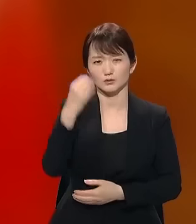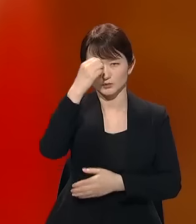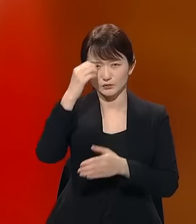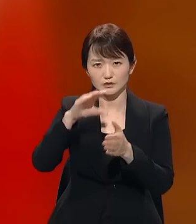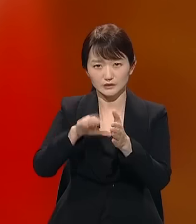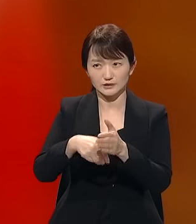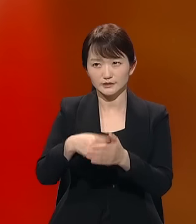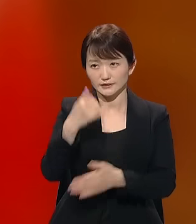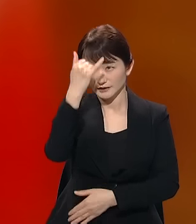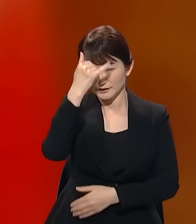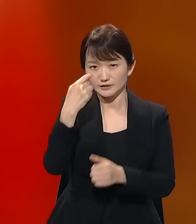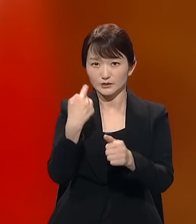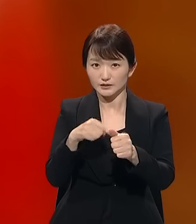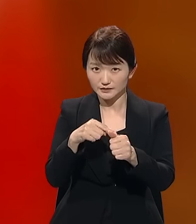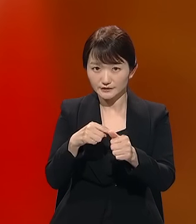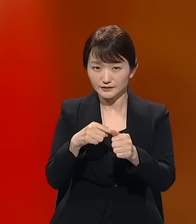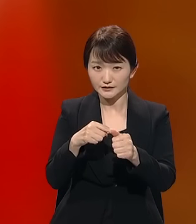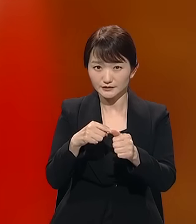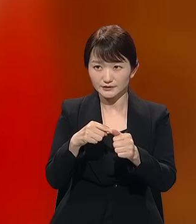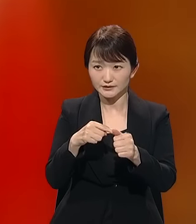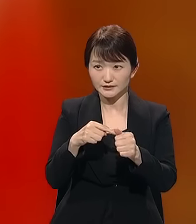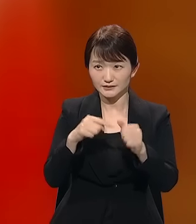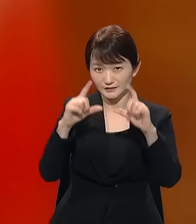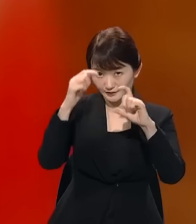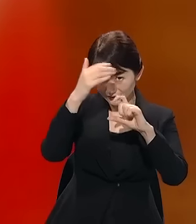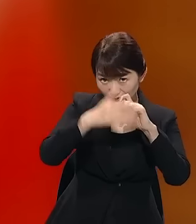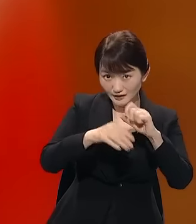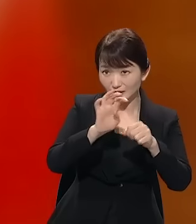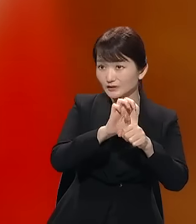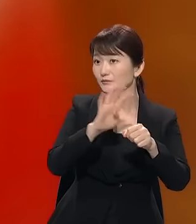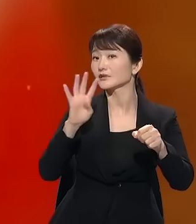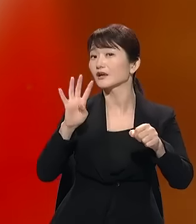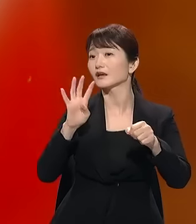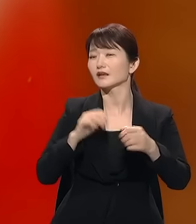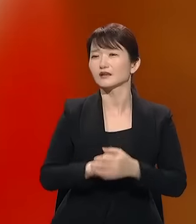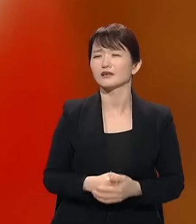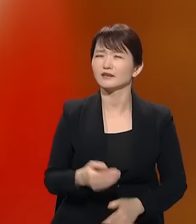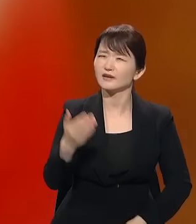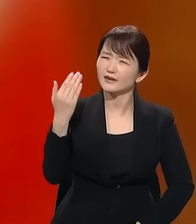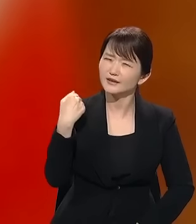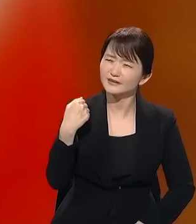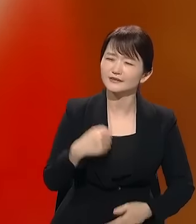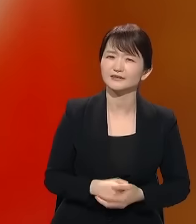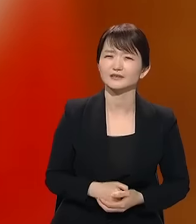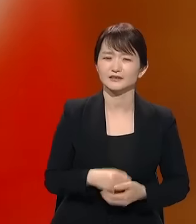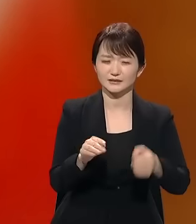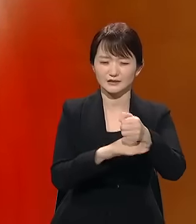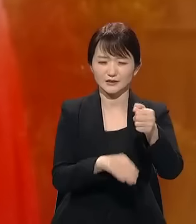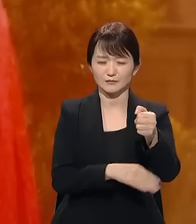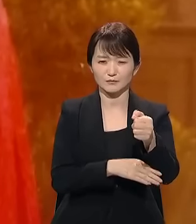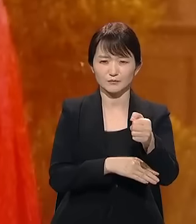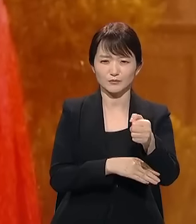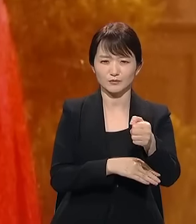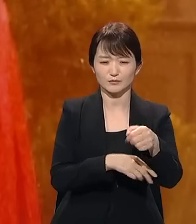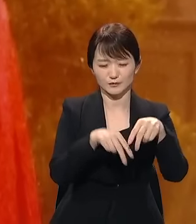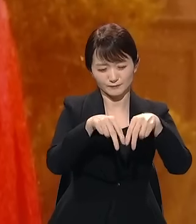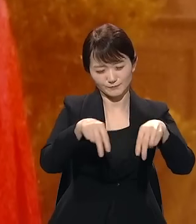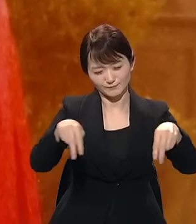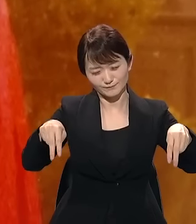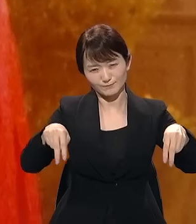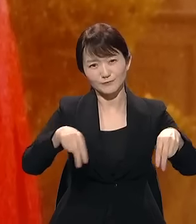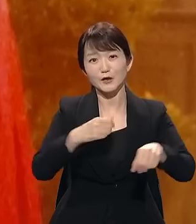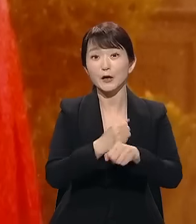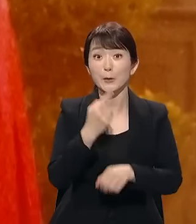입은 한복 사진, 저거 말이죠. 무려 44년 전 사진. 어머 얘들아, 우리 그때 그 구도로 다시 재현해보자. 어머머, 굿